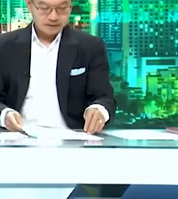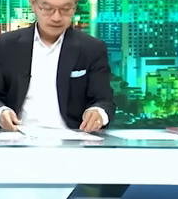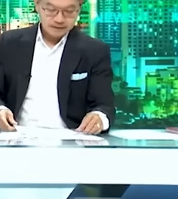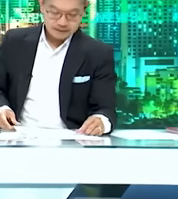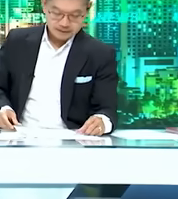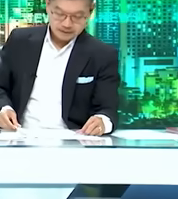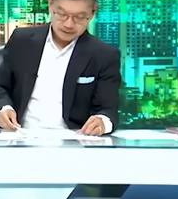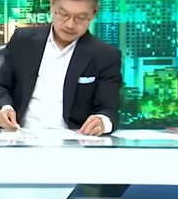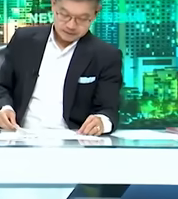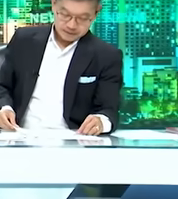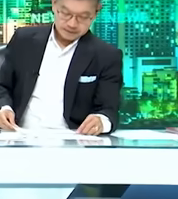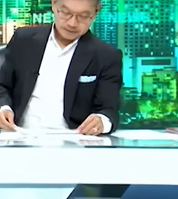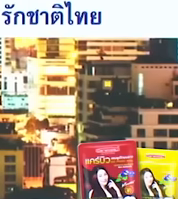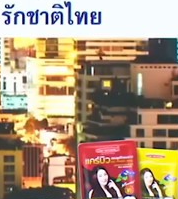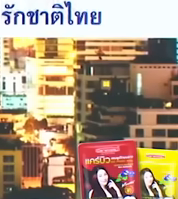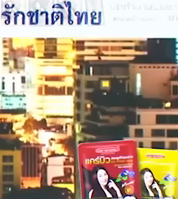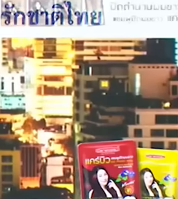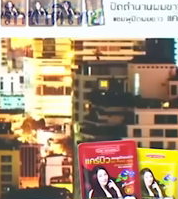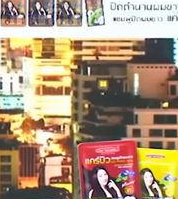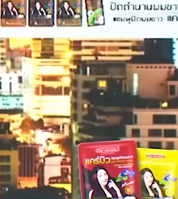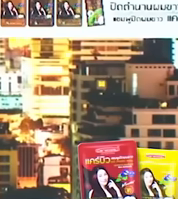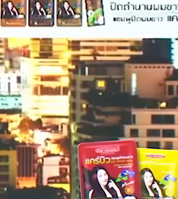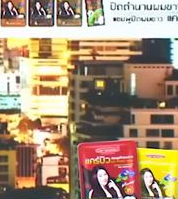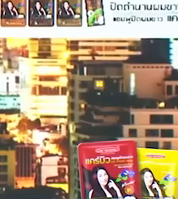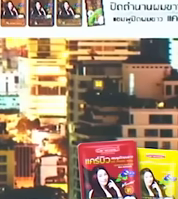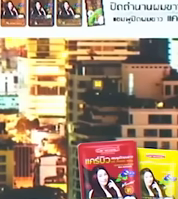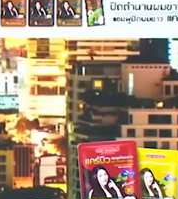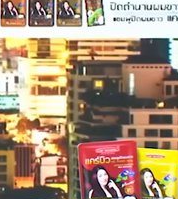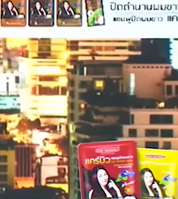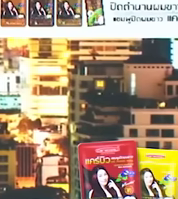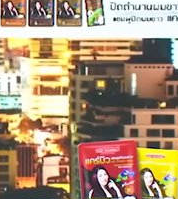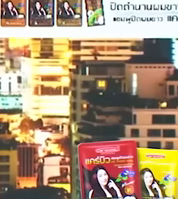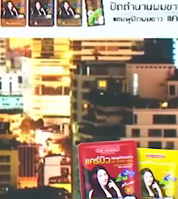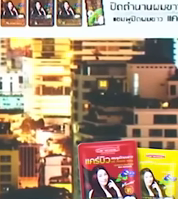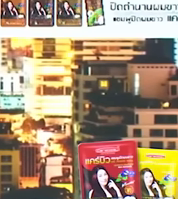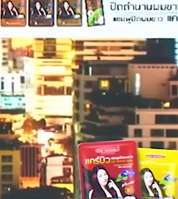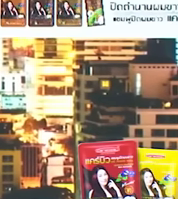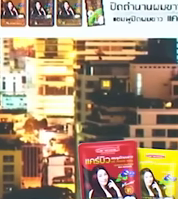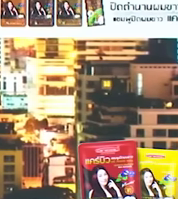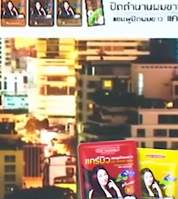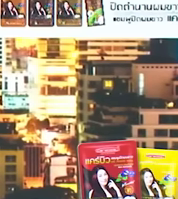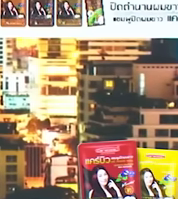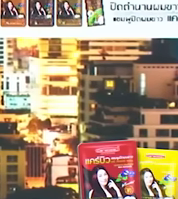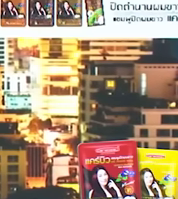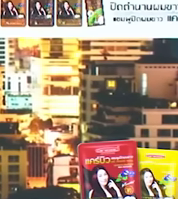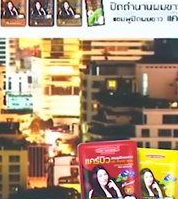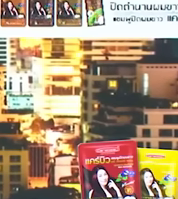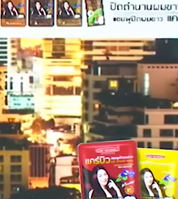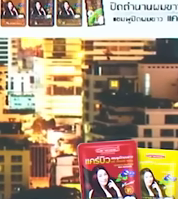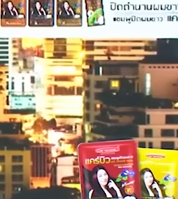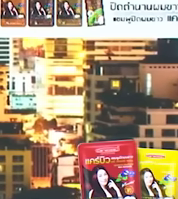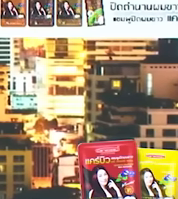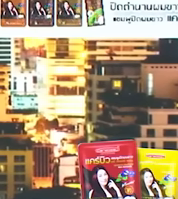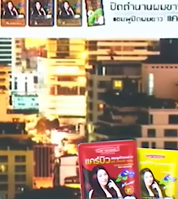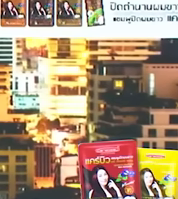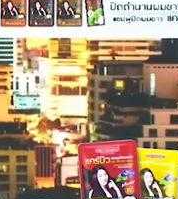การประชุมร่วมของรัฐสภาแม้ว่าจะไม่มีวาระการโหวตนายกรัฐมนตรีเพราะว่าเลื่อนออกไปก่อนแต่มีอีกวาระ